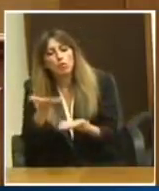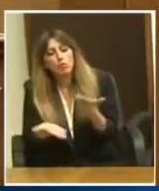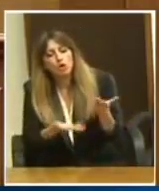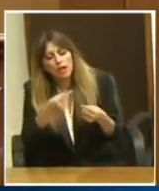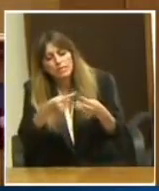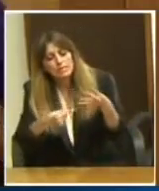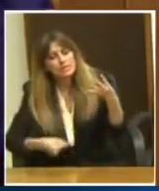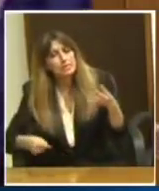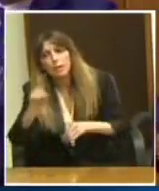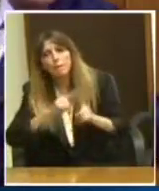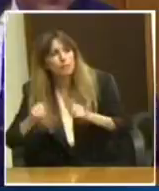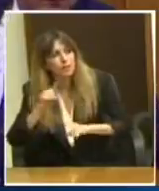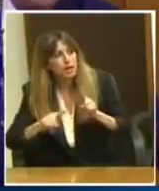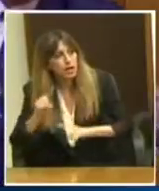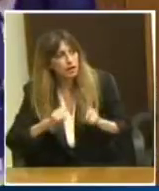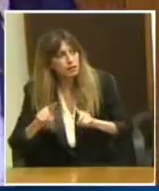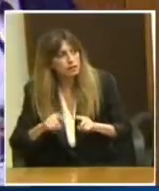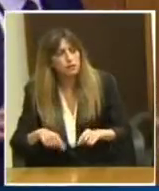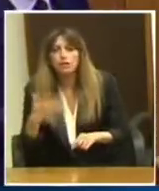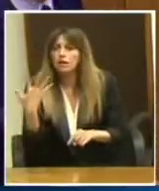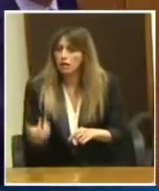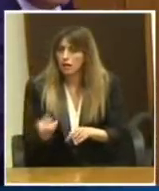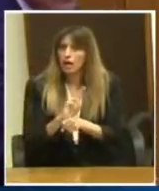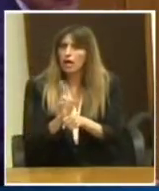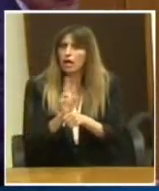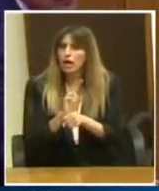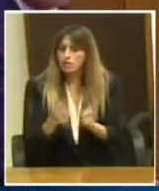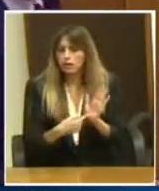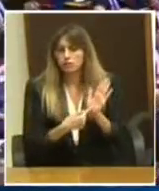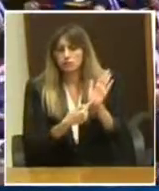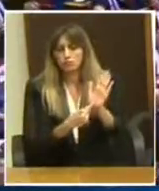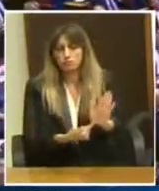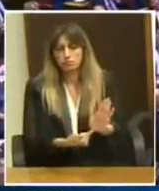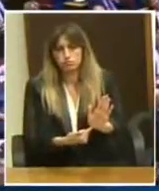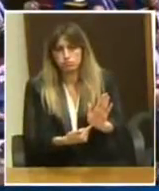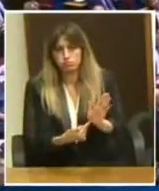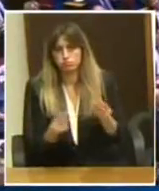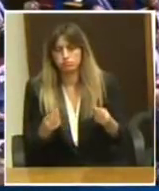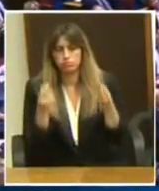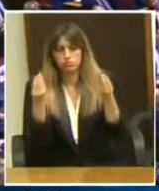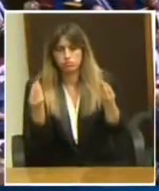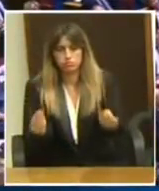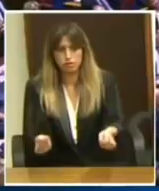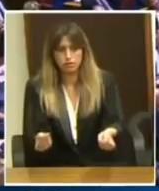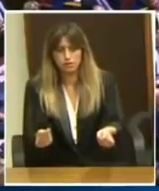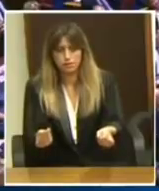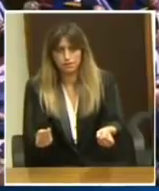Καταθέτω, αλλά παρακαλώ, μόνο για χρήση των αρχηγών των κομμάτων, γιατί δεν είναι ορθόν αυτά τα... Όχι